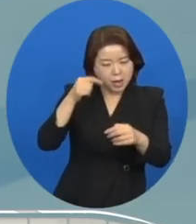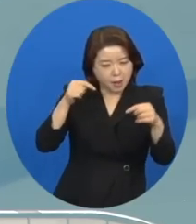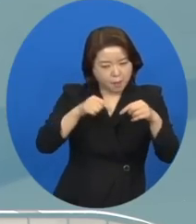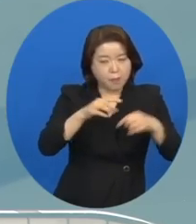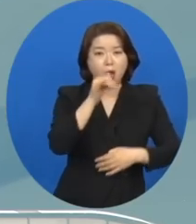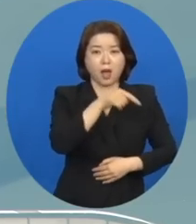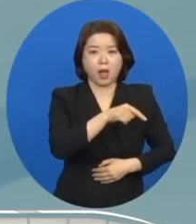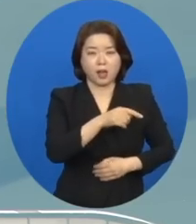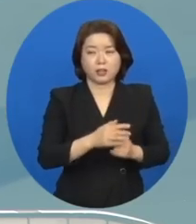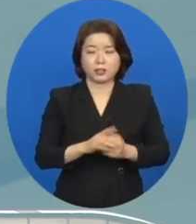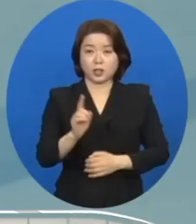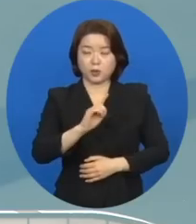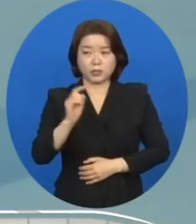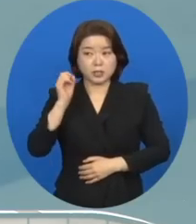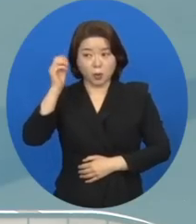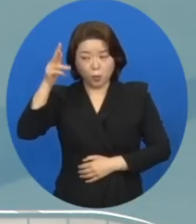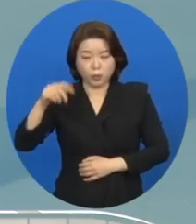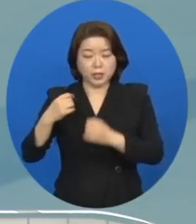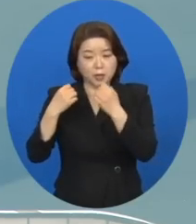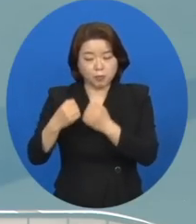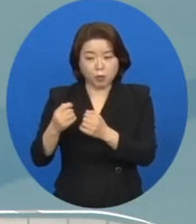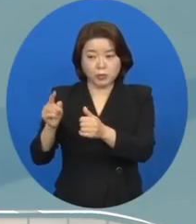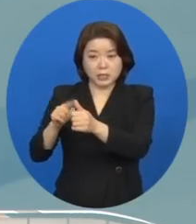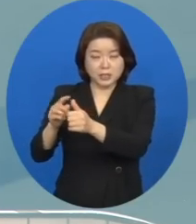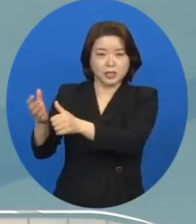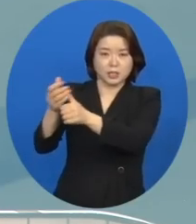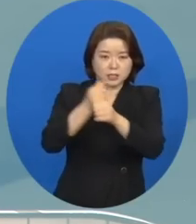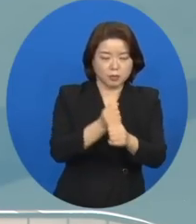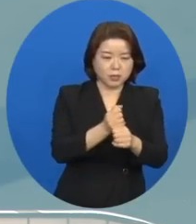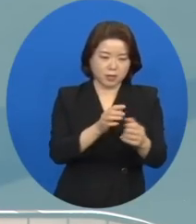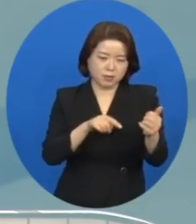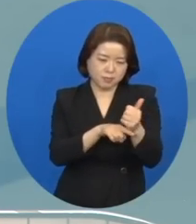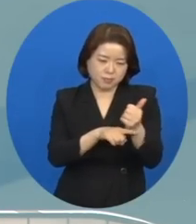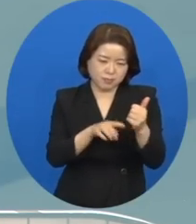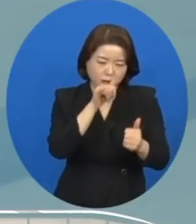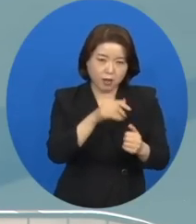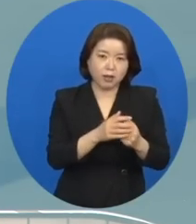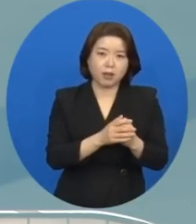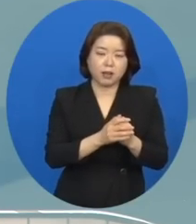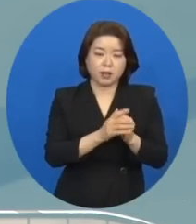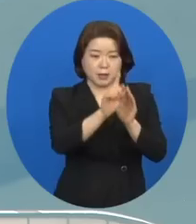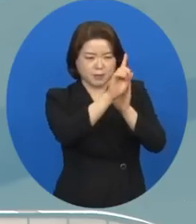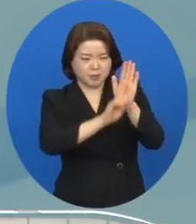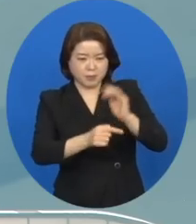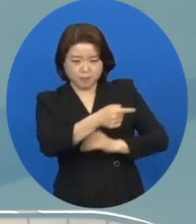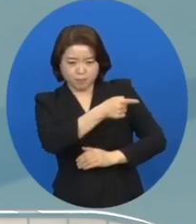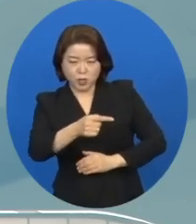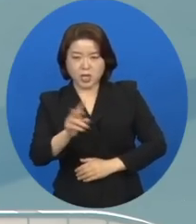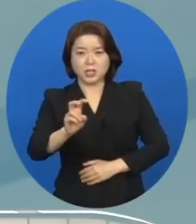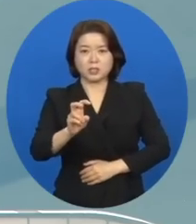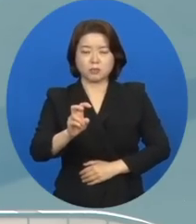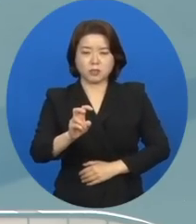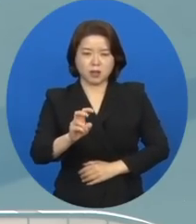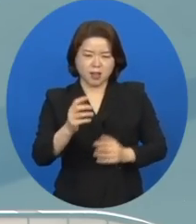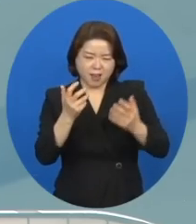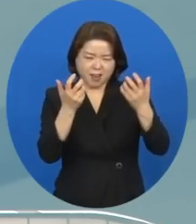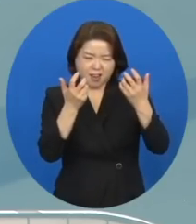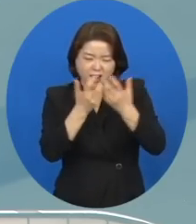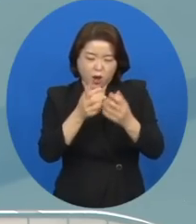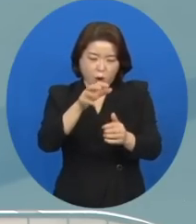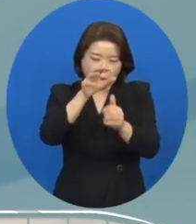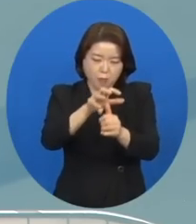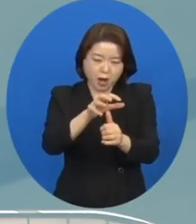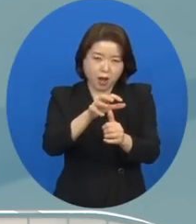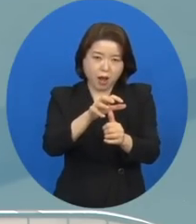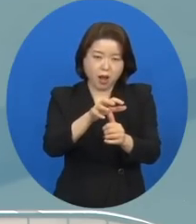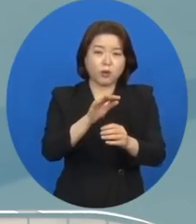날 호텔에 있었던 그를 잡아다가 고문을 하기 시작하는데 영하 20도의 냉동실에 처박아 놓고 물고문하여서 막 배가